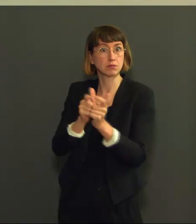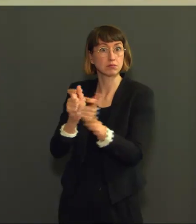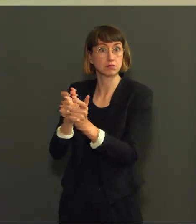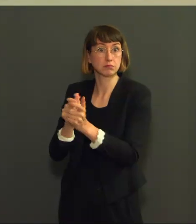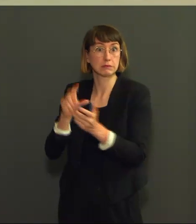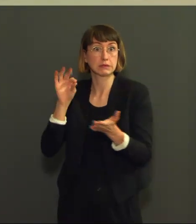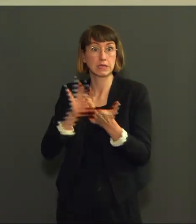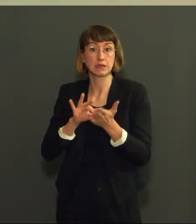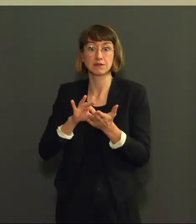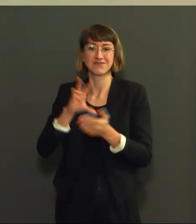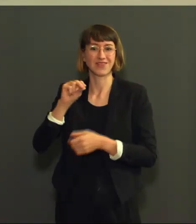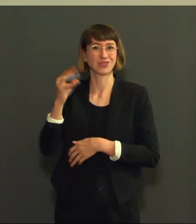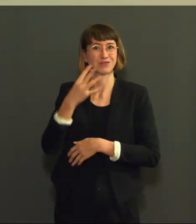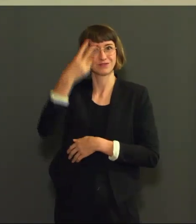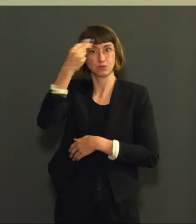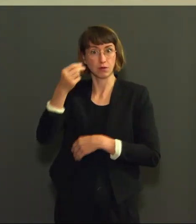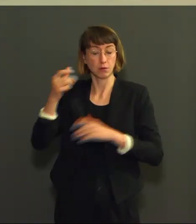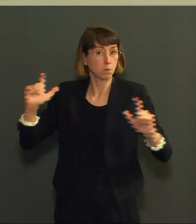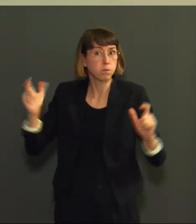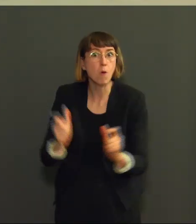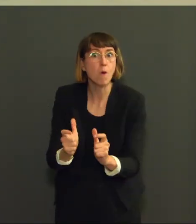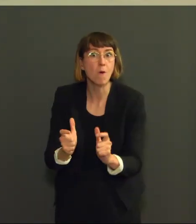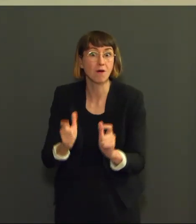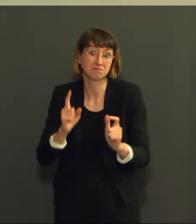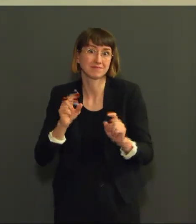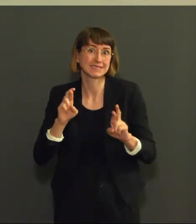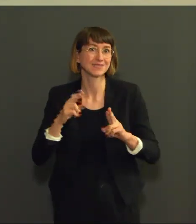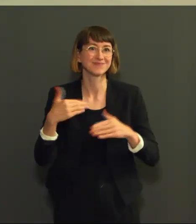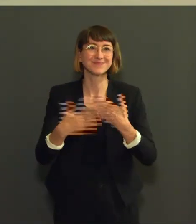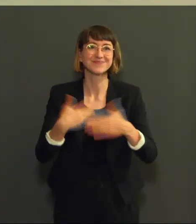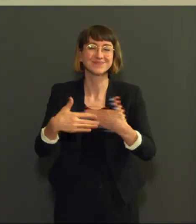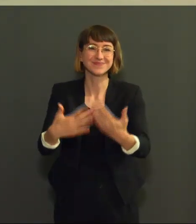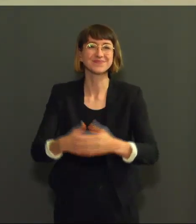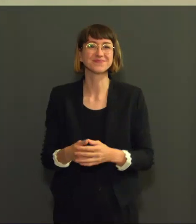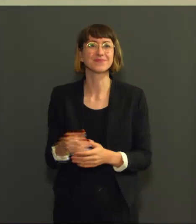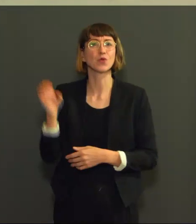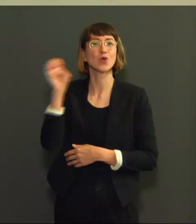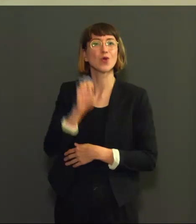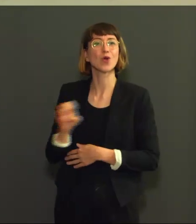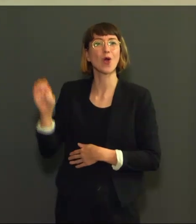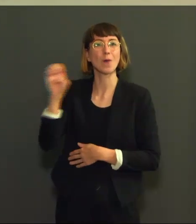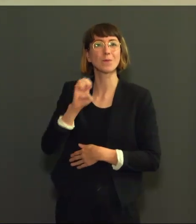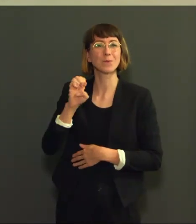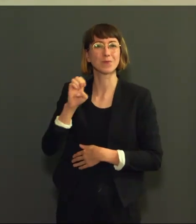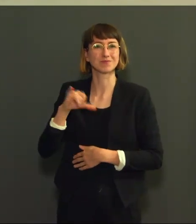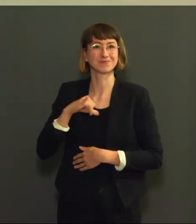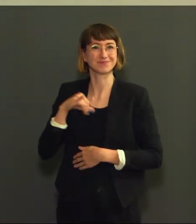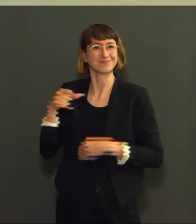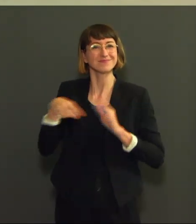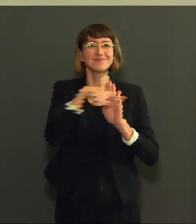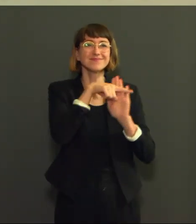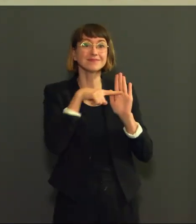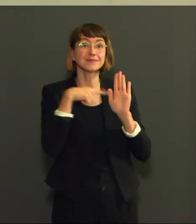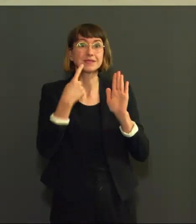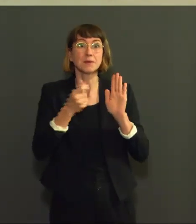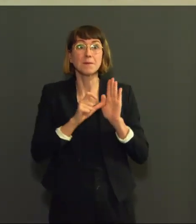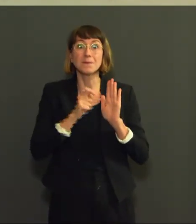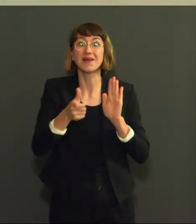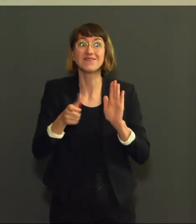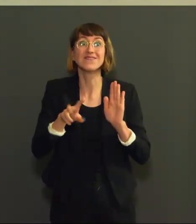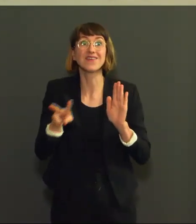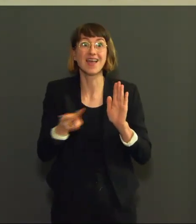Et ceci est le seuil qui est choisi actuellement par l'Europe pour décréter que sur la carte européenne, les pays sont en vert. La Belgique donc